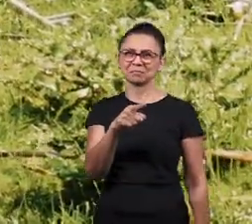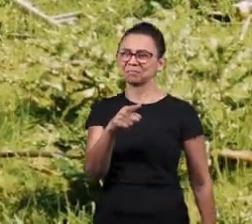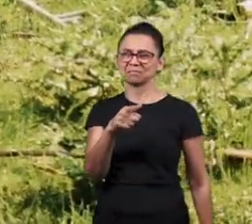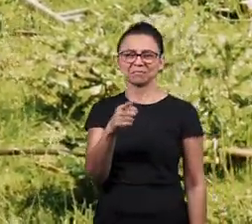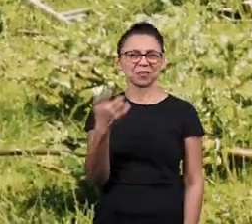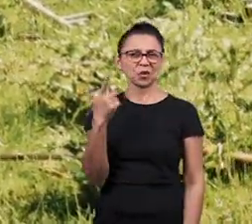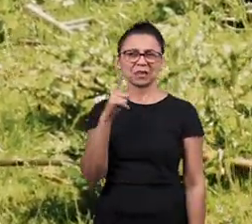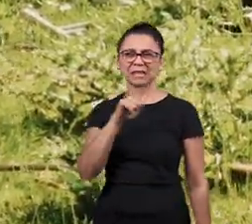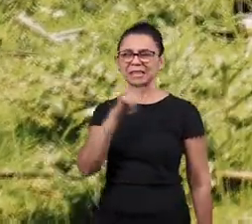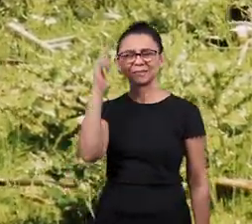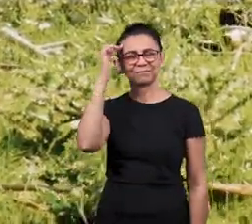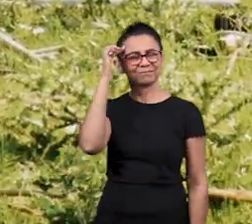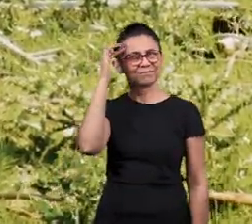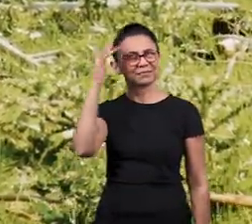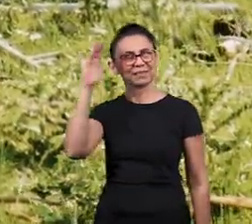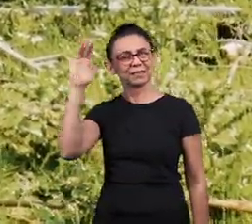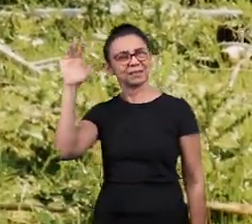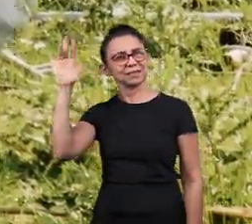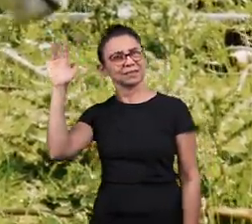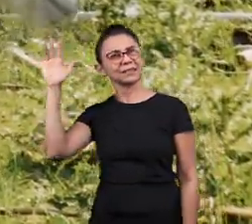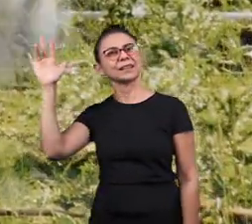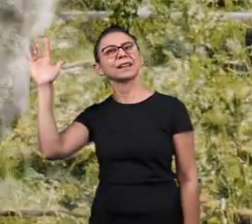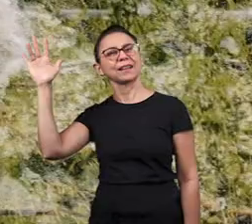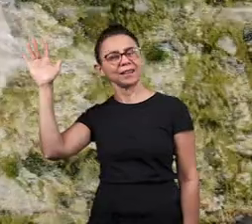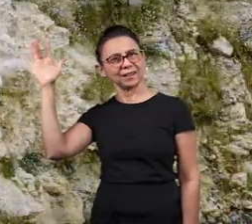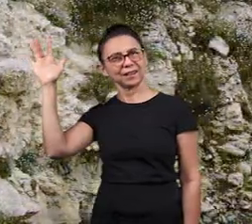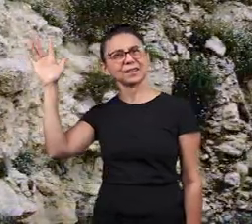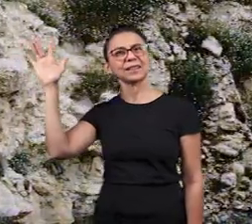Настолько велика, что ты даже не можешь себе